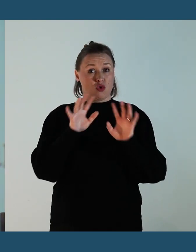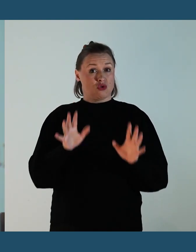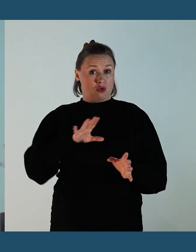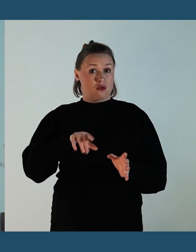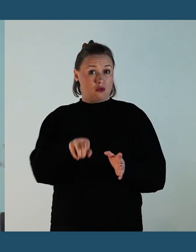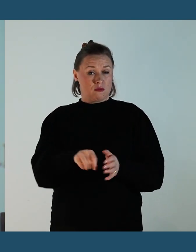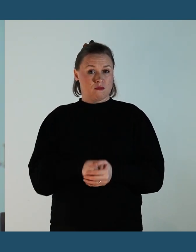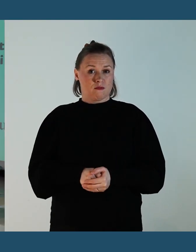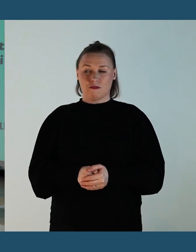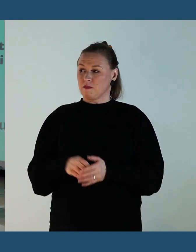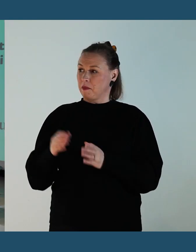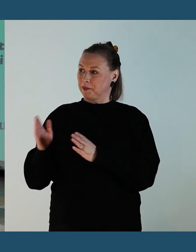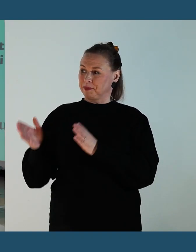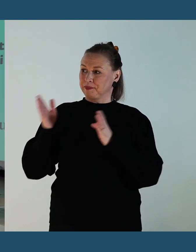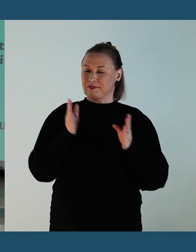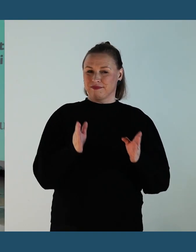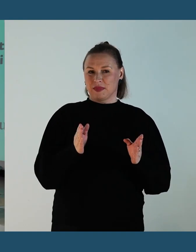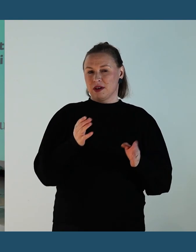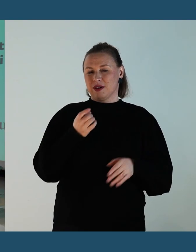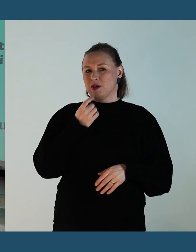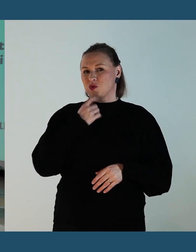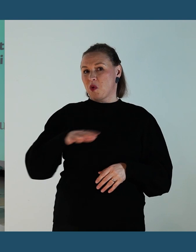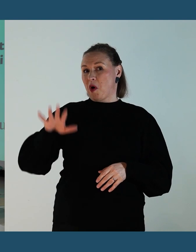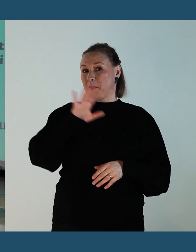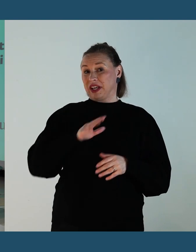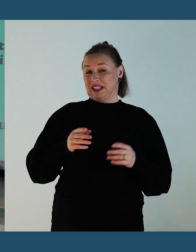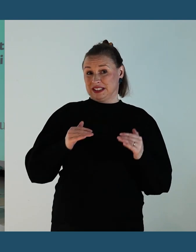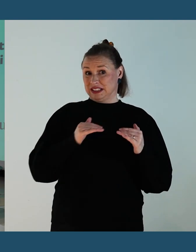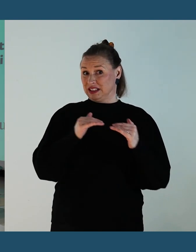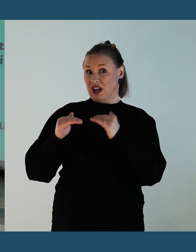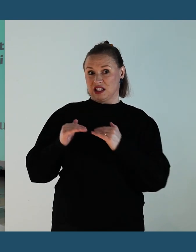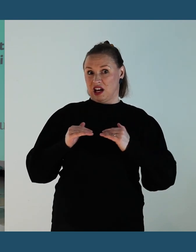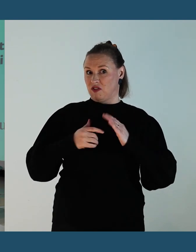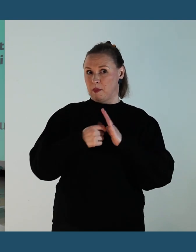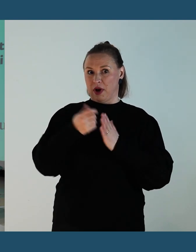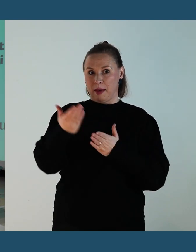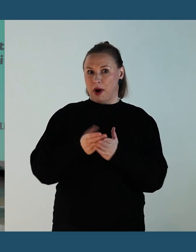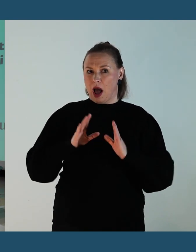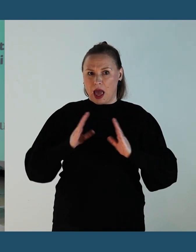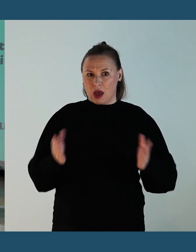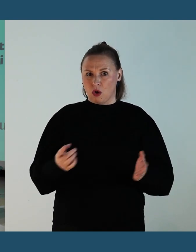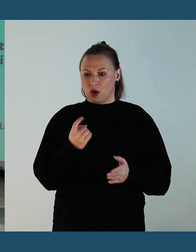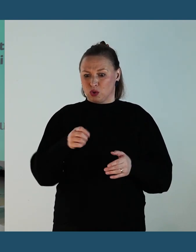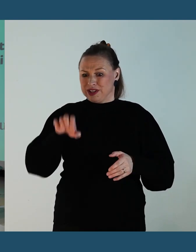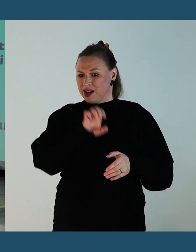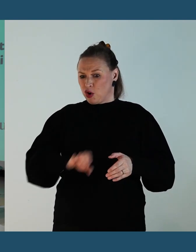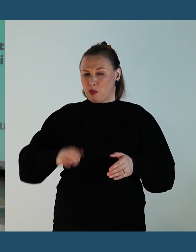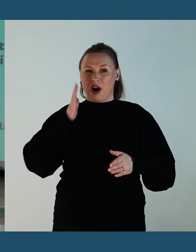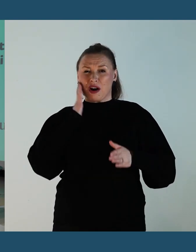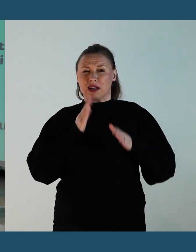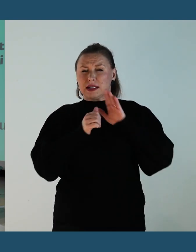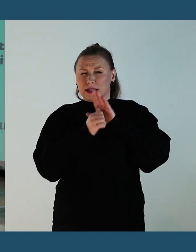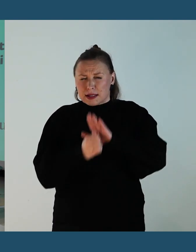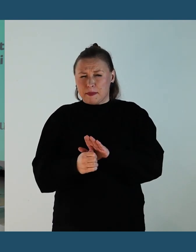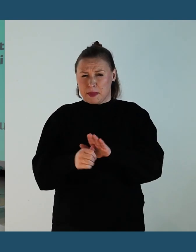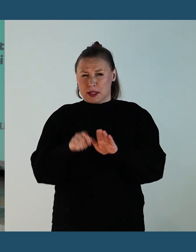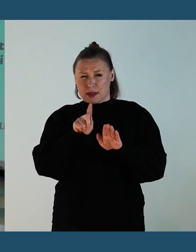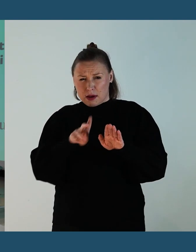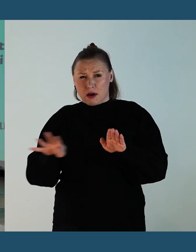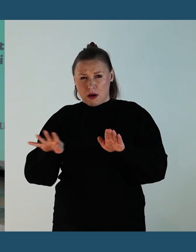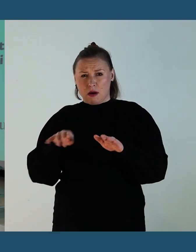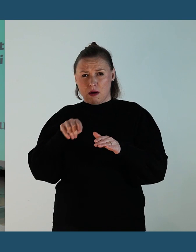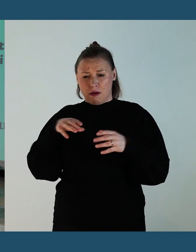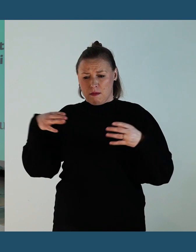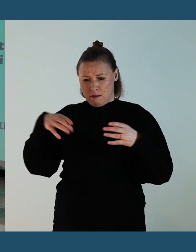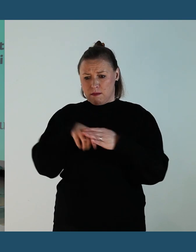Joo, Suomihan ei ole tasa-arvon mallimaa, me ollaan yksi Euroopan rasistisimmista maista, vai jopa rasistisin maa, että sehän on niin kuin todella surullista.